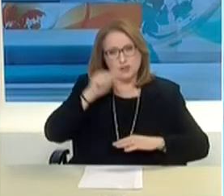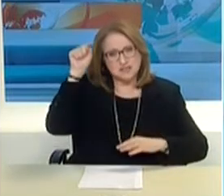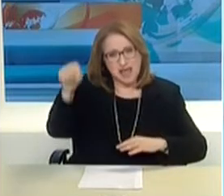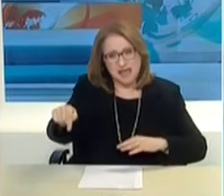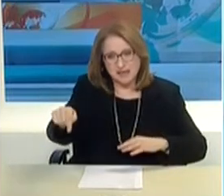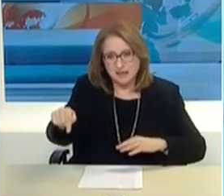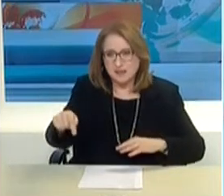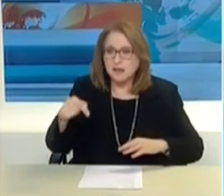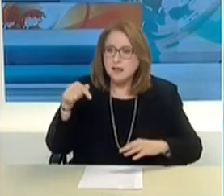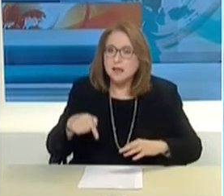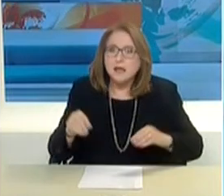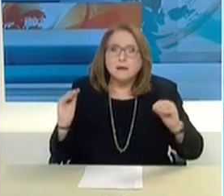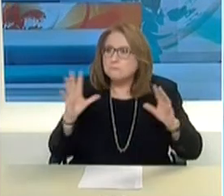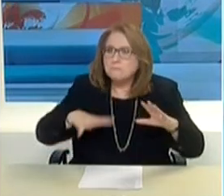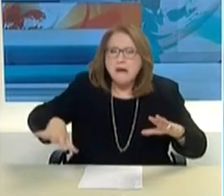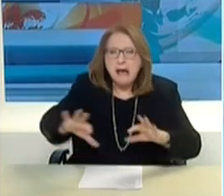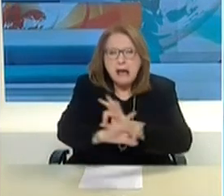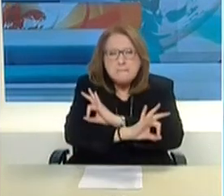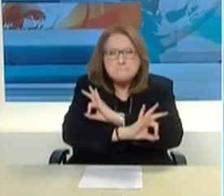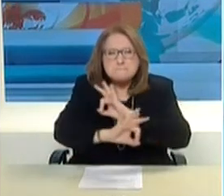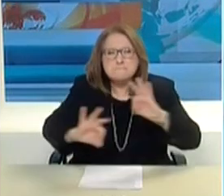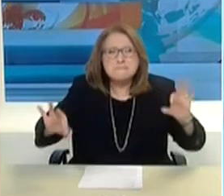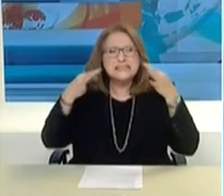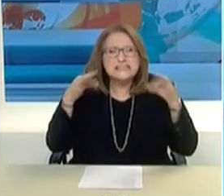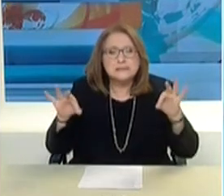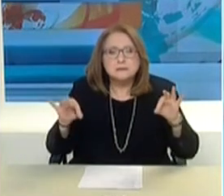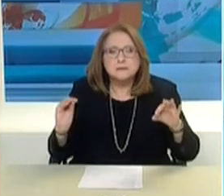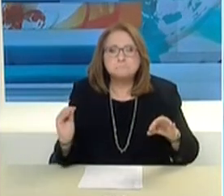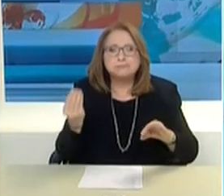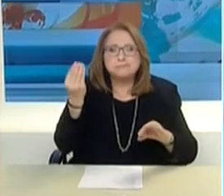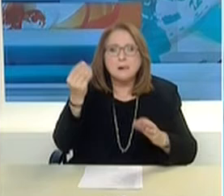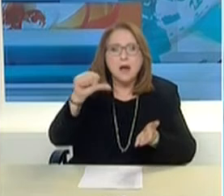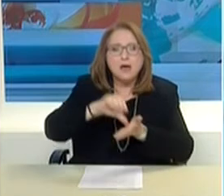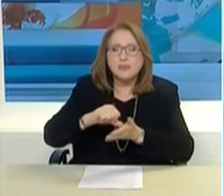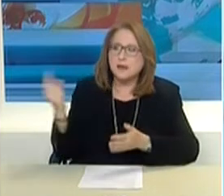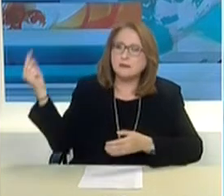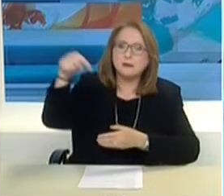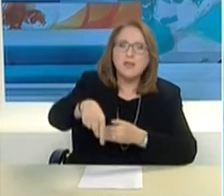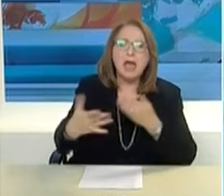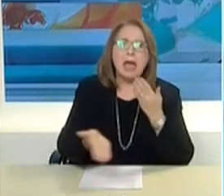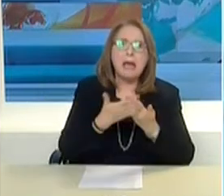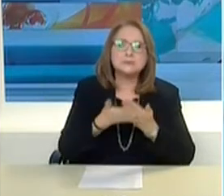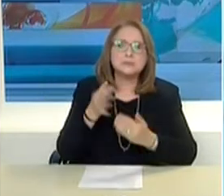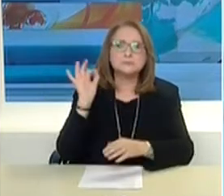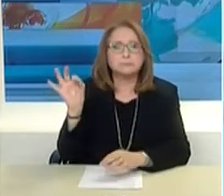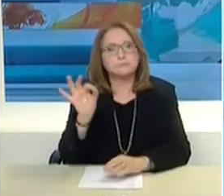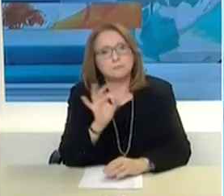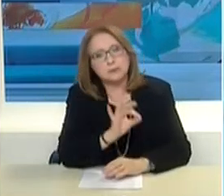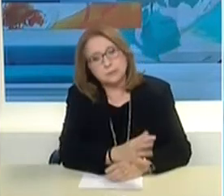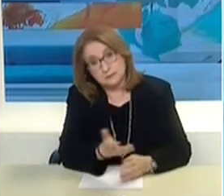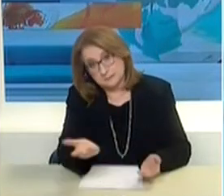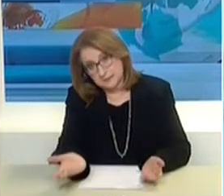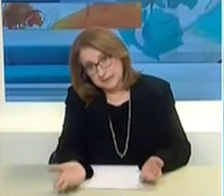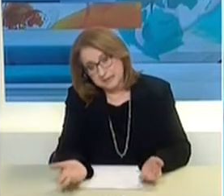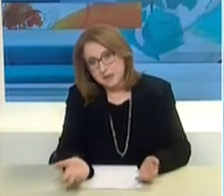μόνη επαφή με την νόσο να είναι επισκέπτης από την Αθήνα. Δεν μπορεί να πλημμυρίζουν οι δρόμοι από